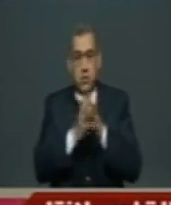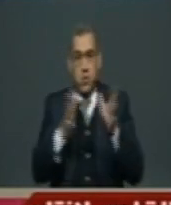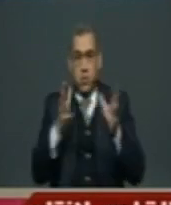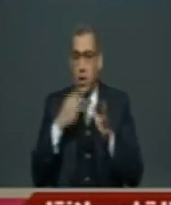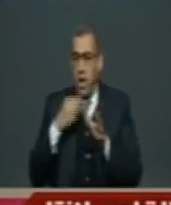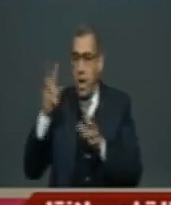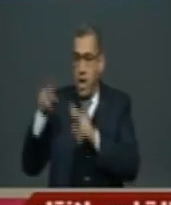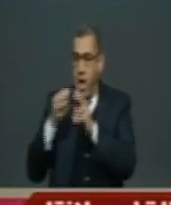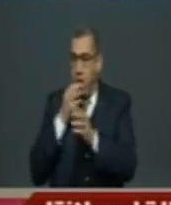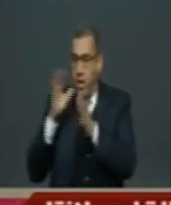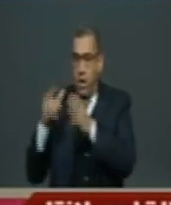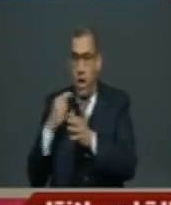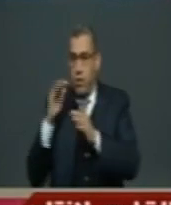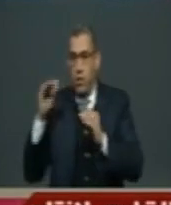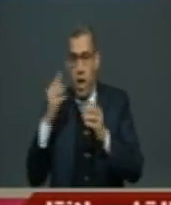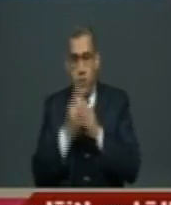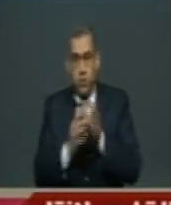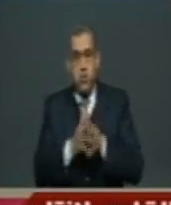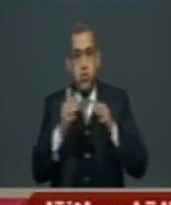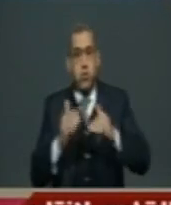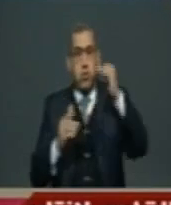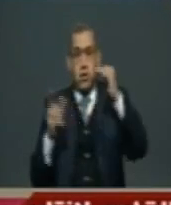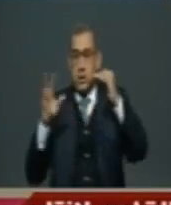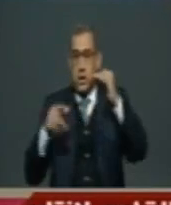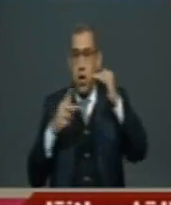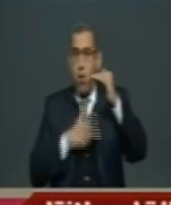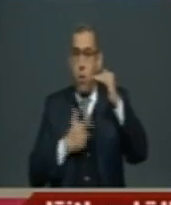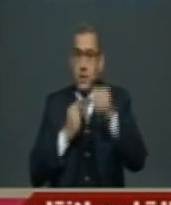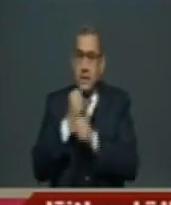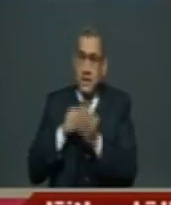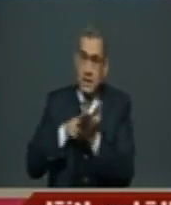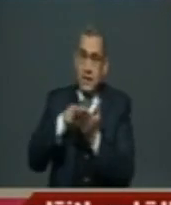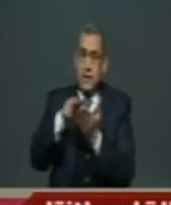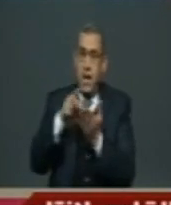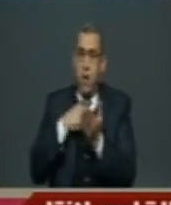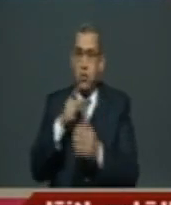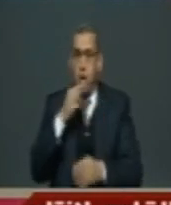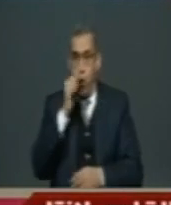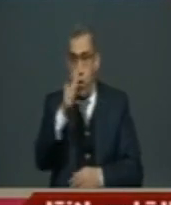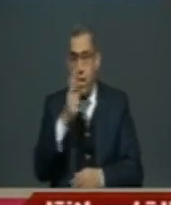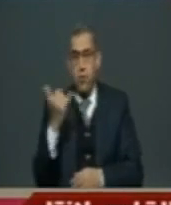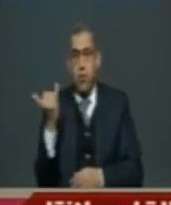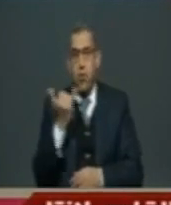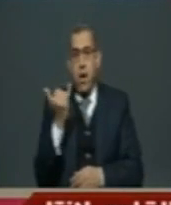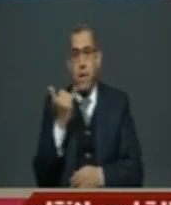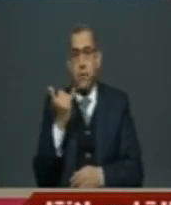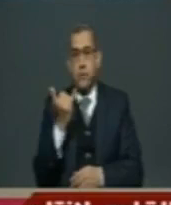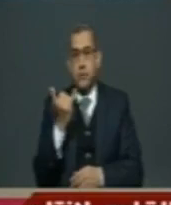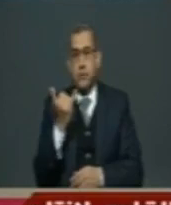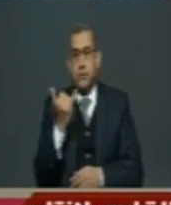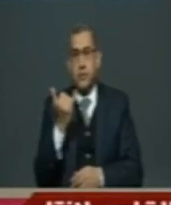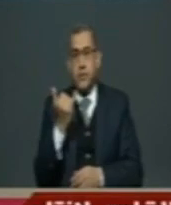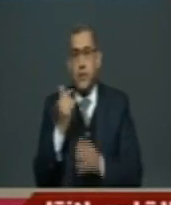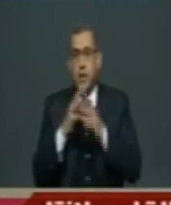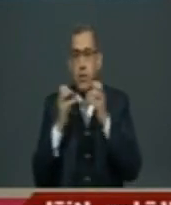حصلش نمو مماثل ليه في الدولة. وهنا هقول نقطة مهمة قوي ليكوا كلكم. كتير من النقاش اللي بيدور